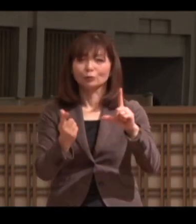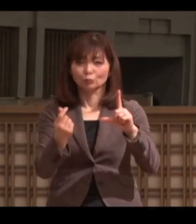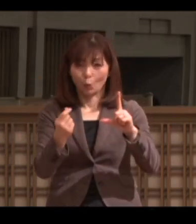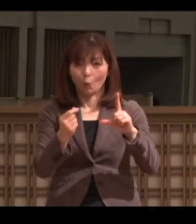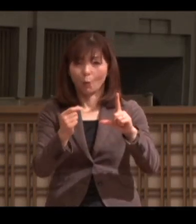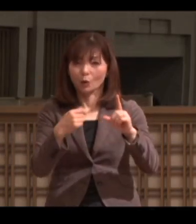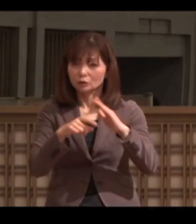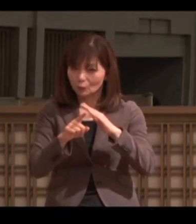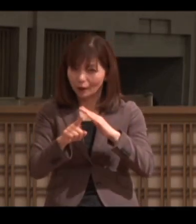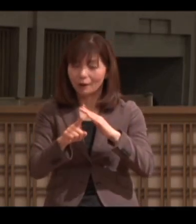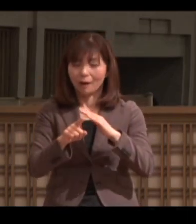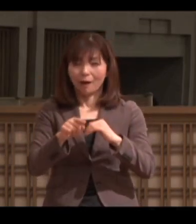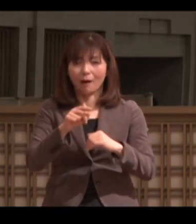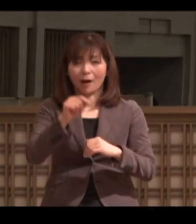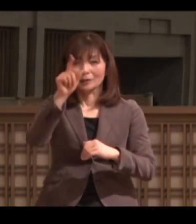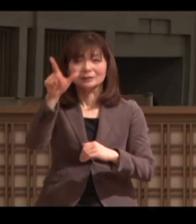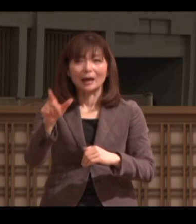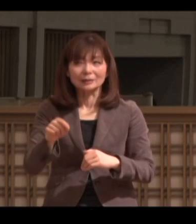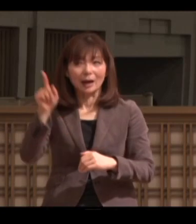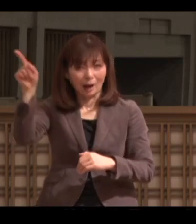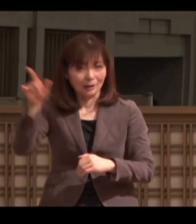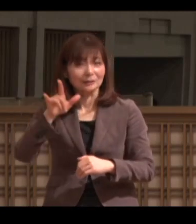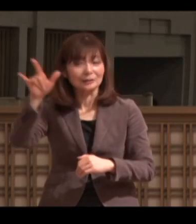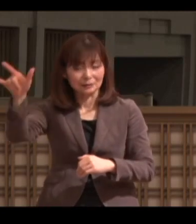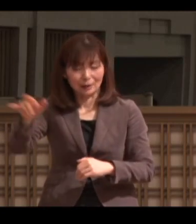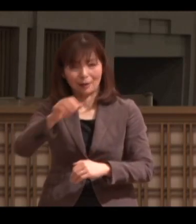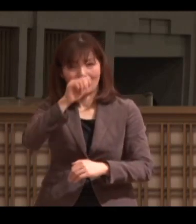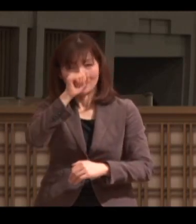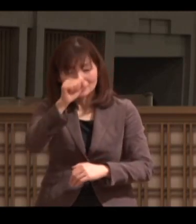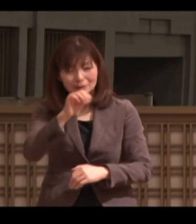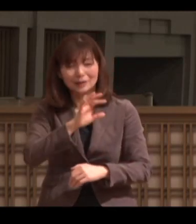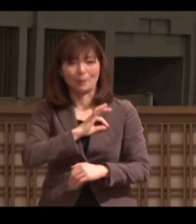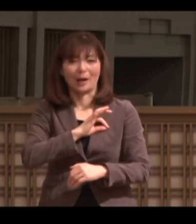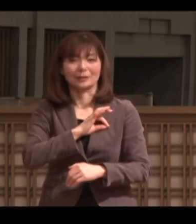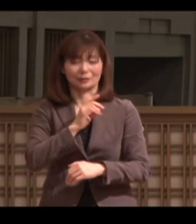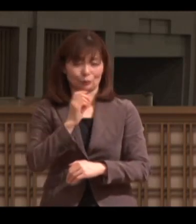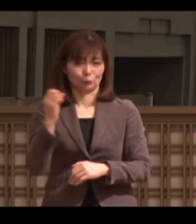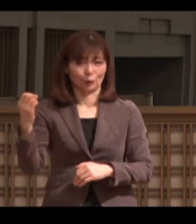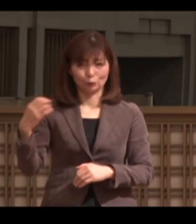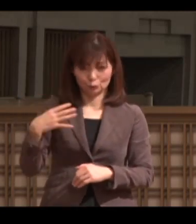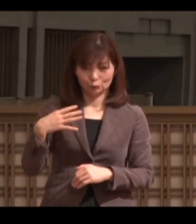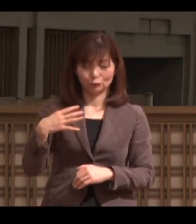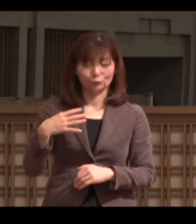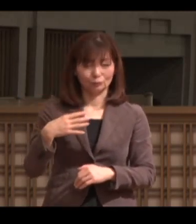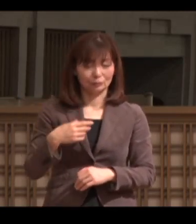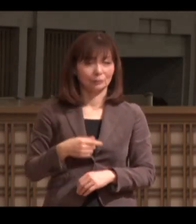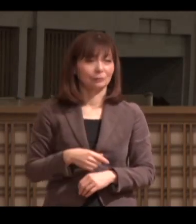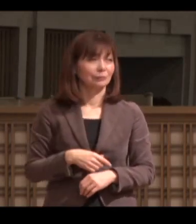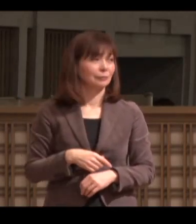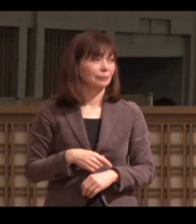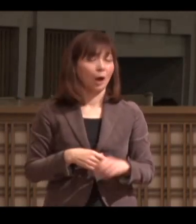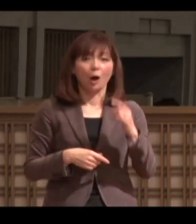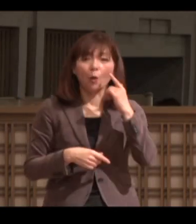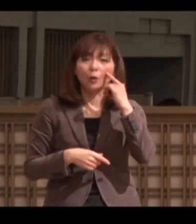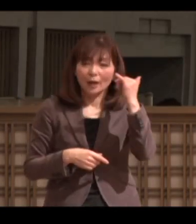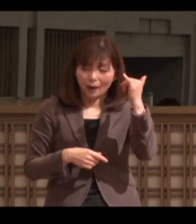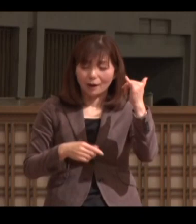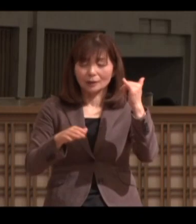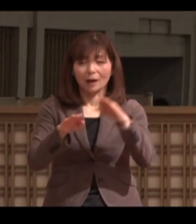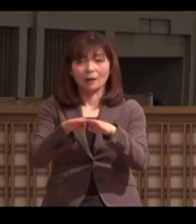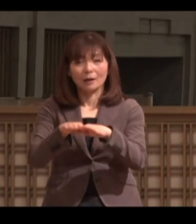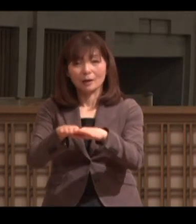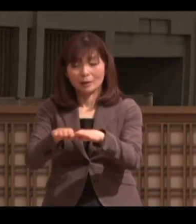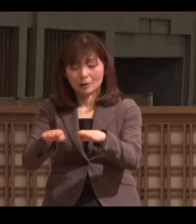はイタリアに行くといい名前なんですよとでですね親がですね平屋を